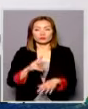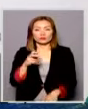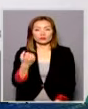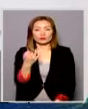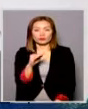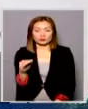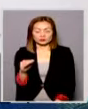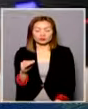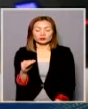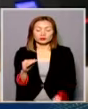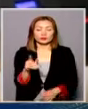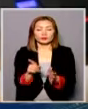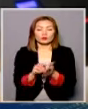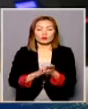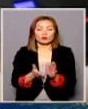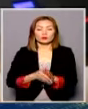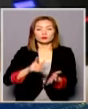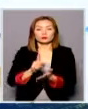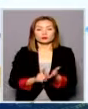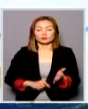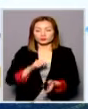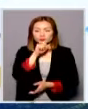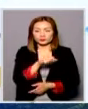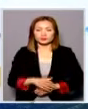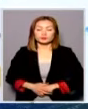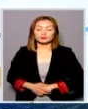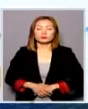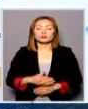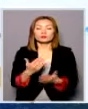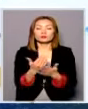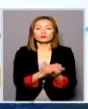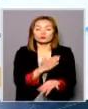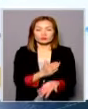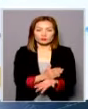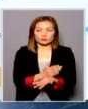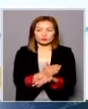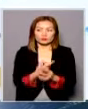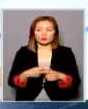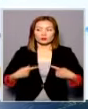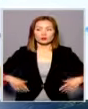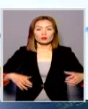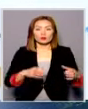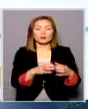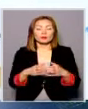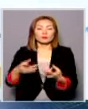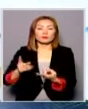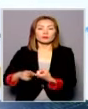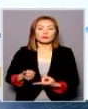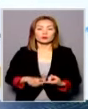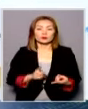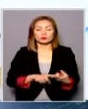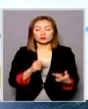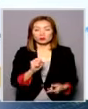– добровольный предпенсионный аннуитет. По этой программе у нас есть тоже несколько компаний, которые работают в